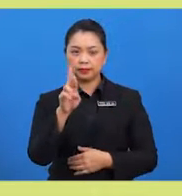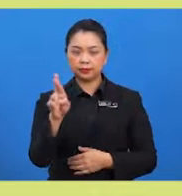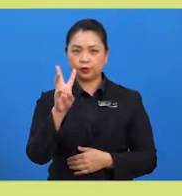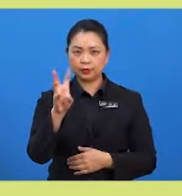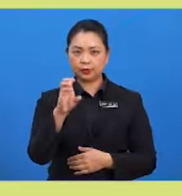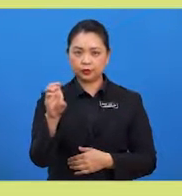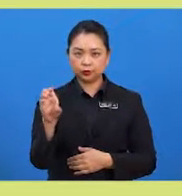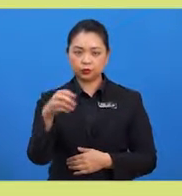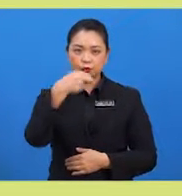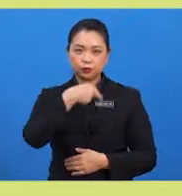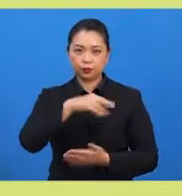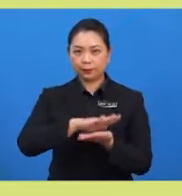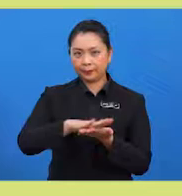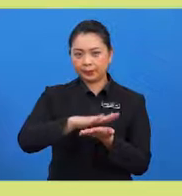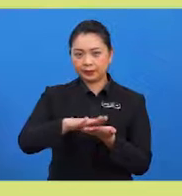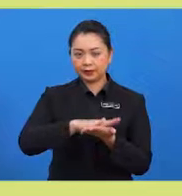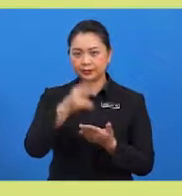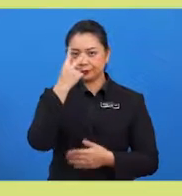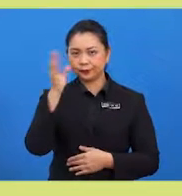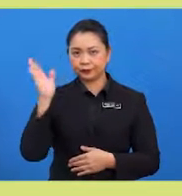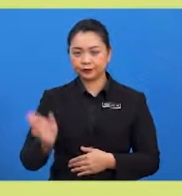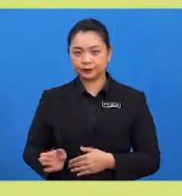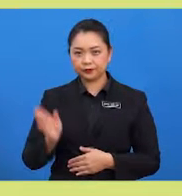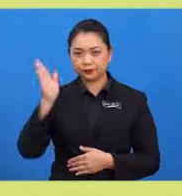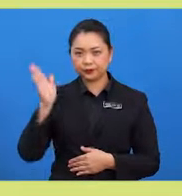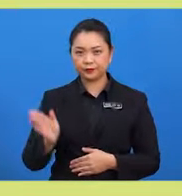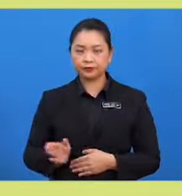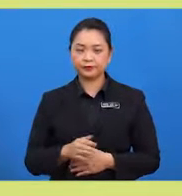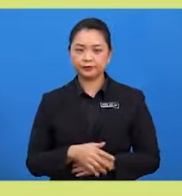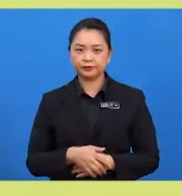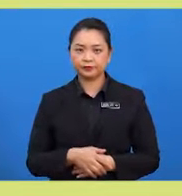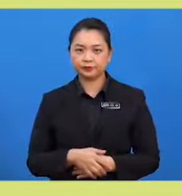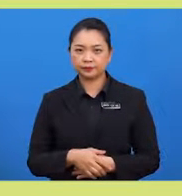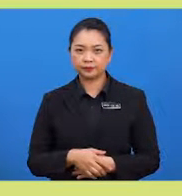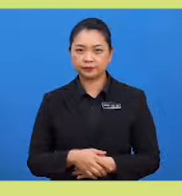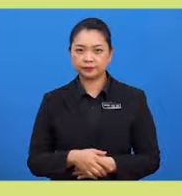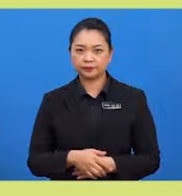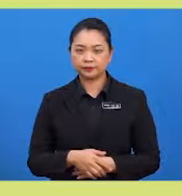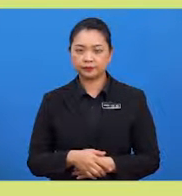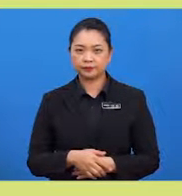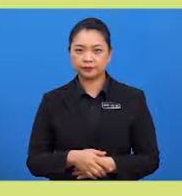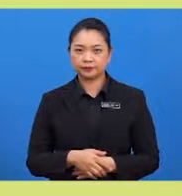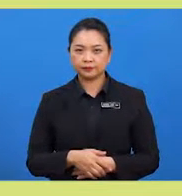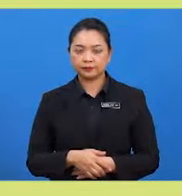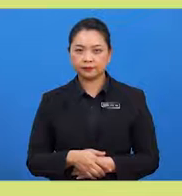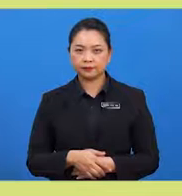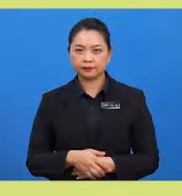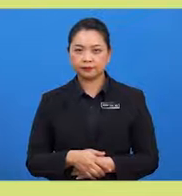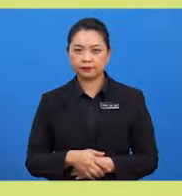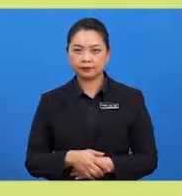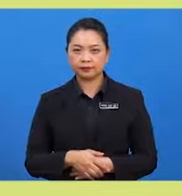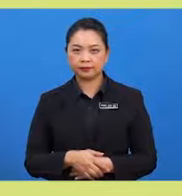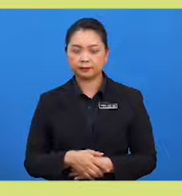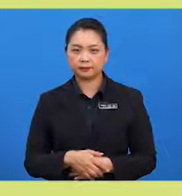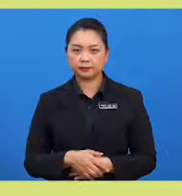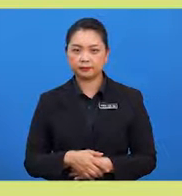RM4,600. Untung bersih RM12,400 diperoleh daripada untung kasar RM17,000 tambah jumlah hasil